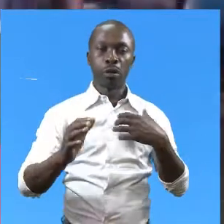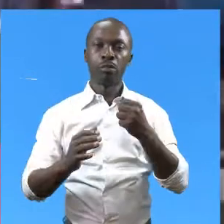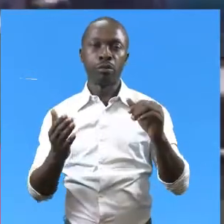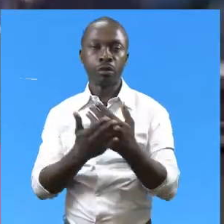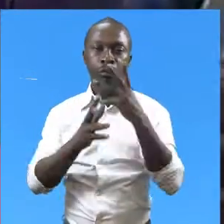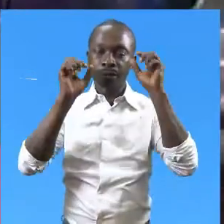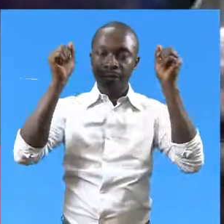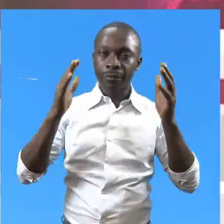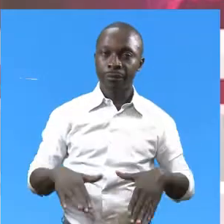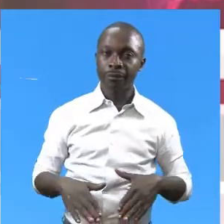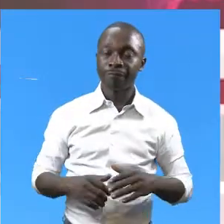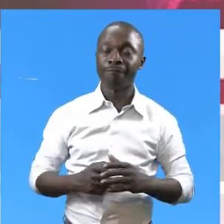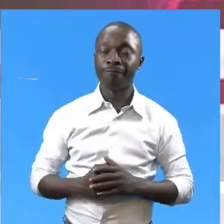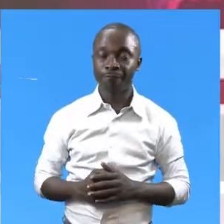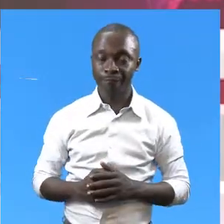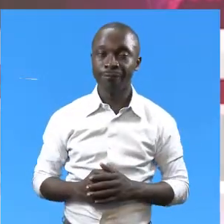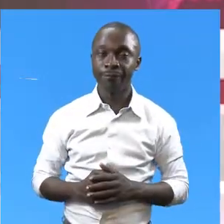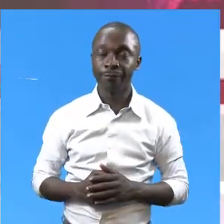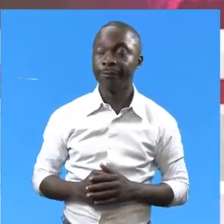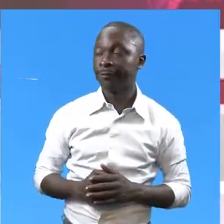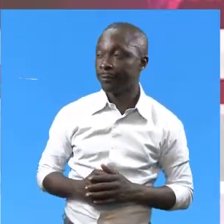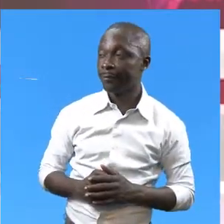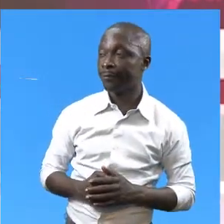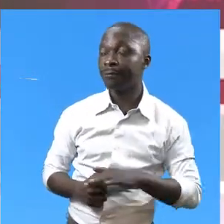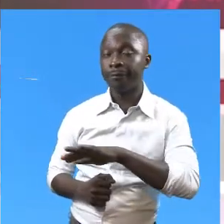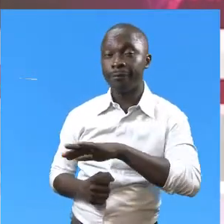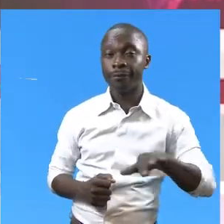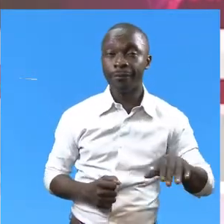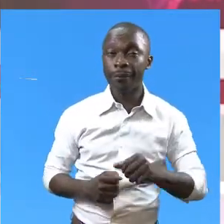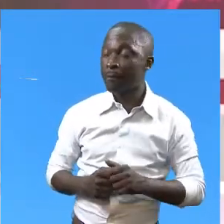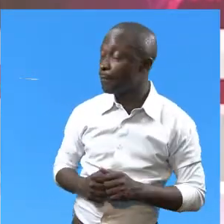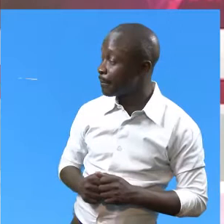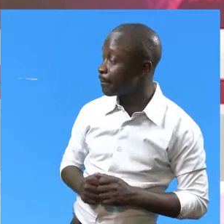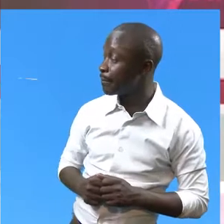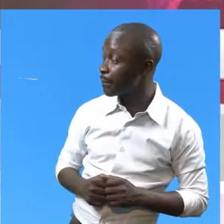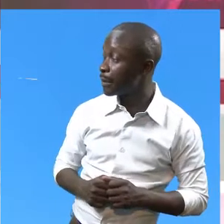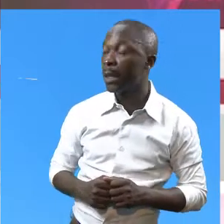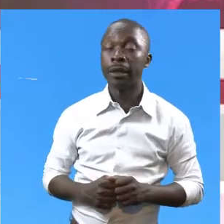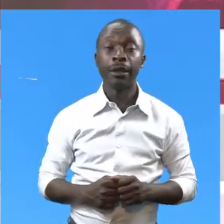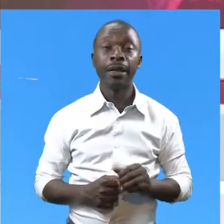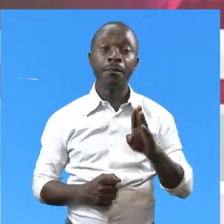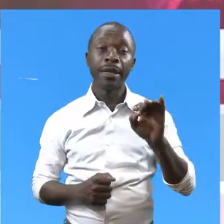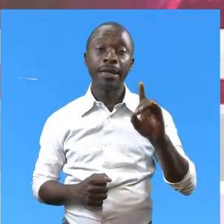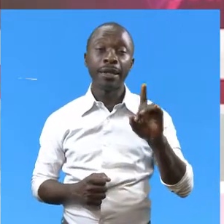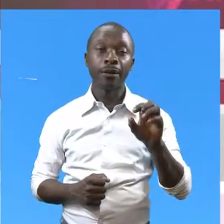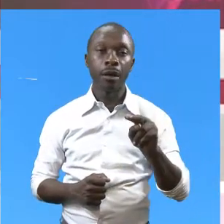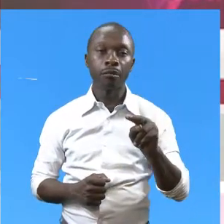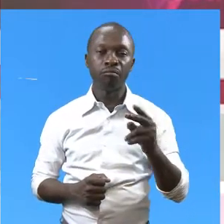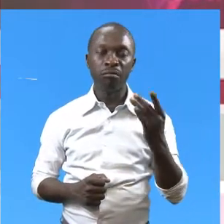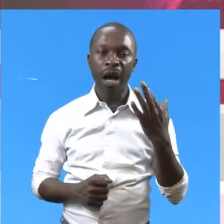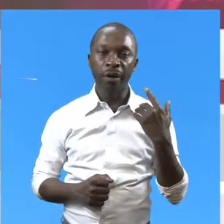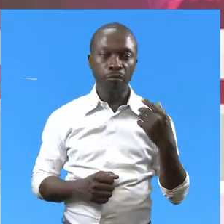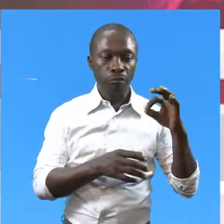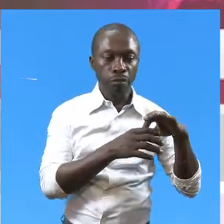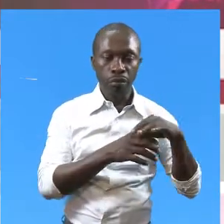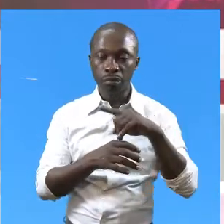États-Unis d'Amérique. Après de tumultueux échecs à la course de la présidence américaine, Joe Biden a été élu